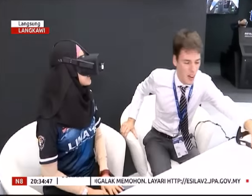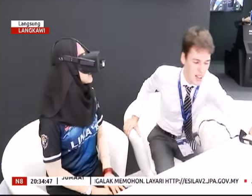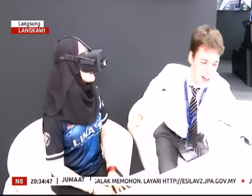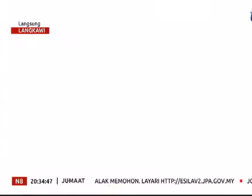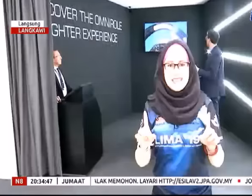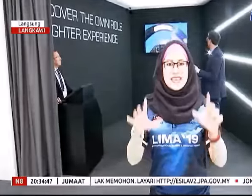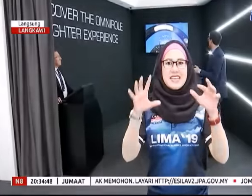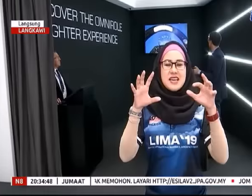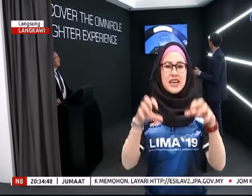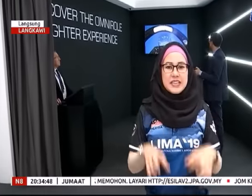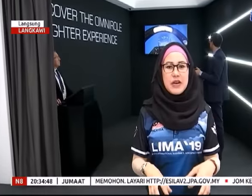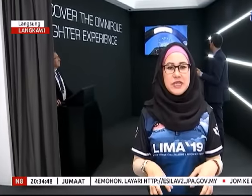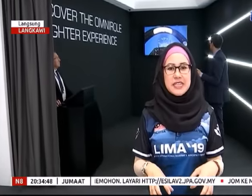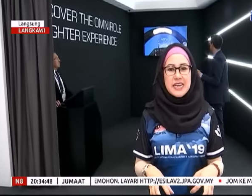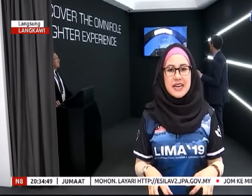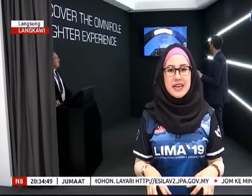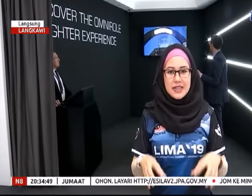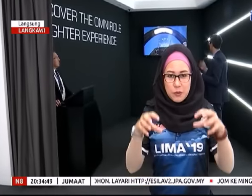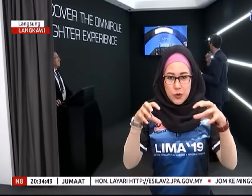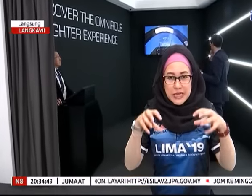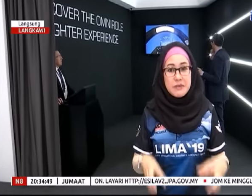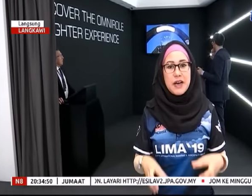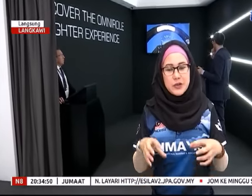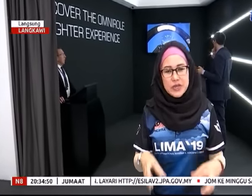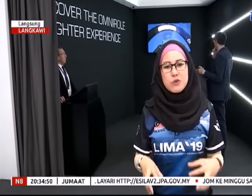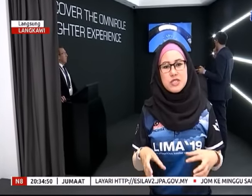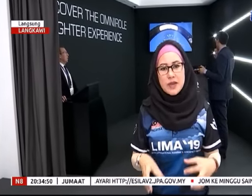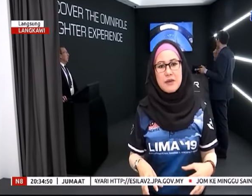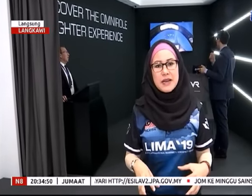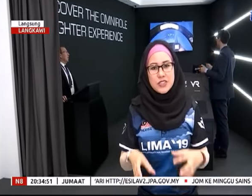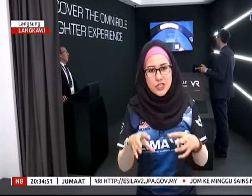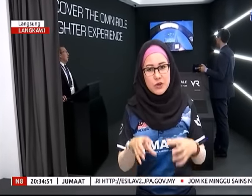done. Langkawi Kedah ataupun